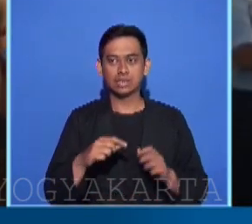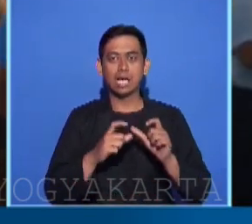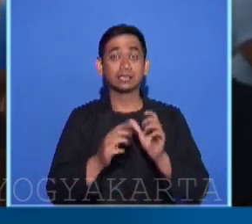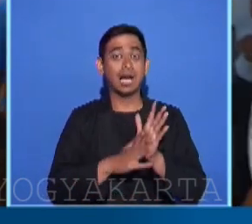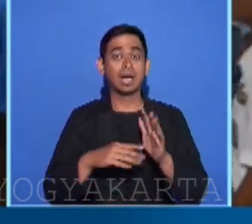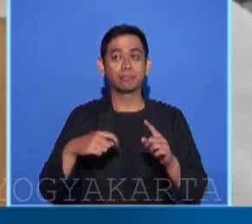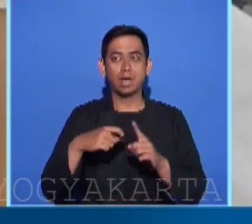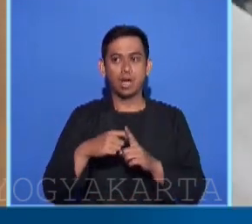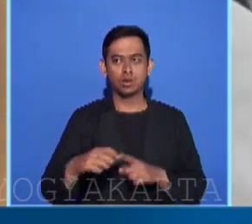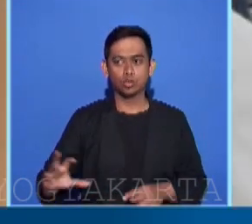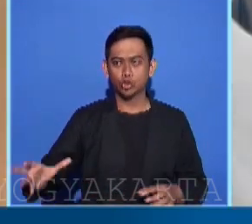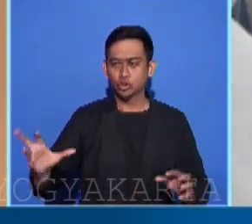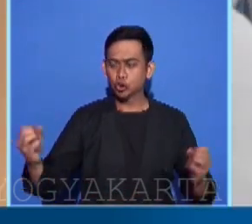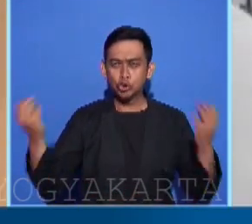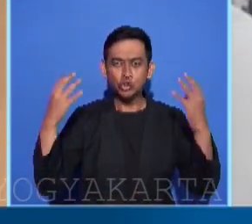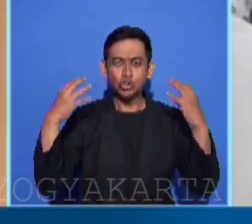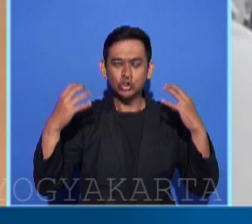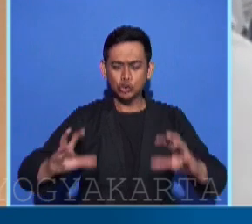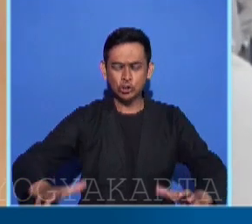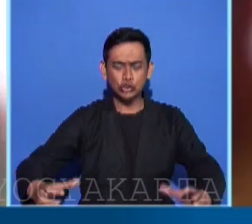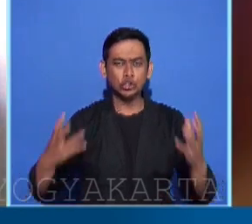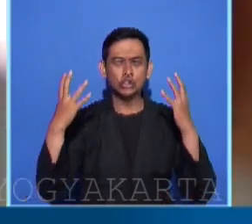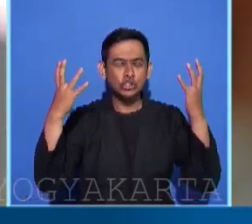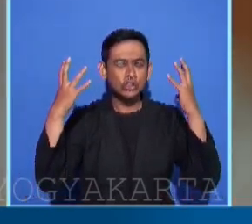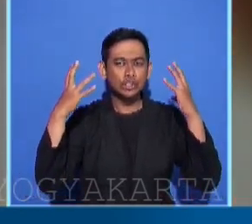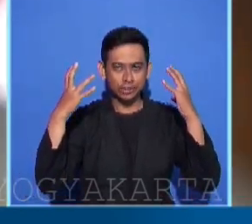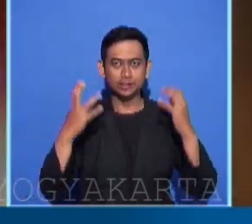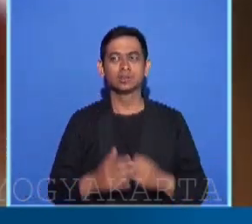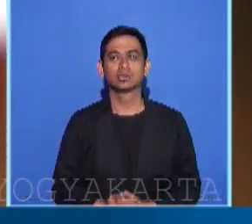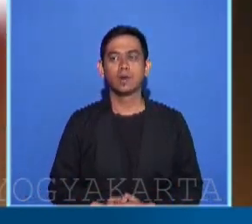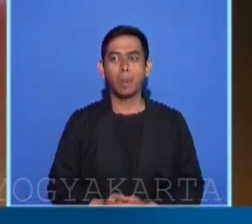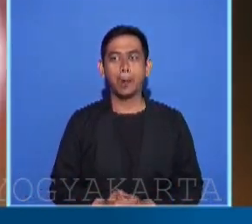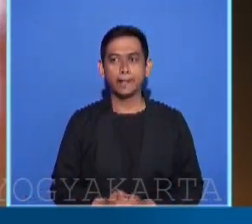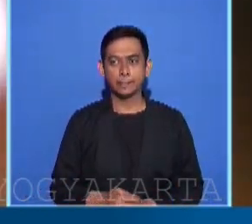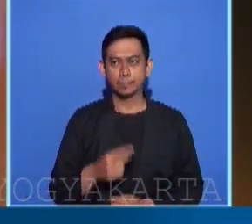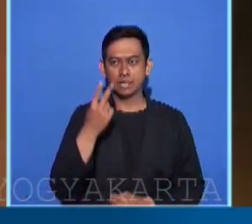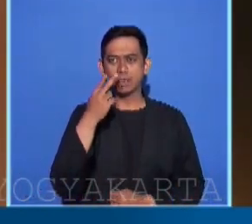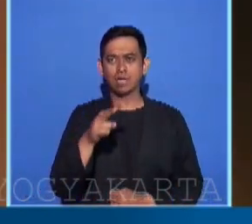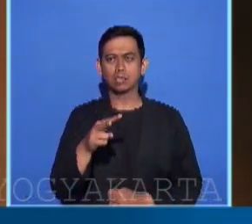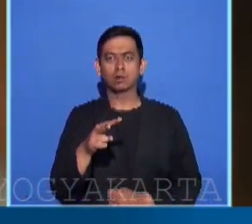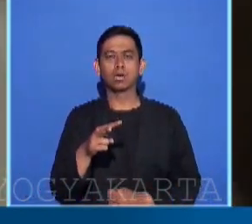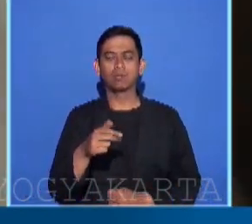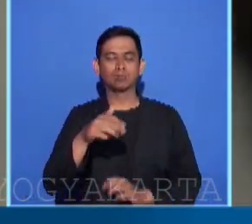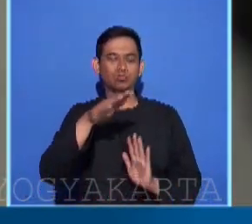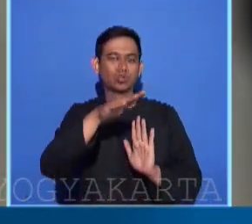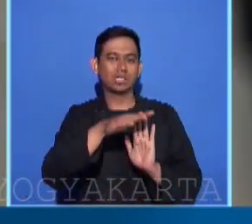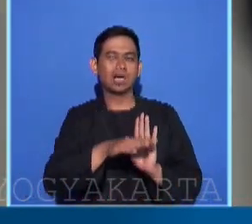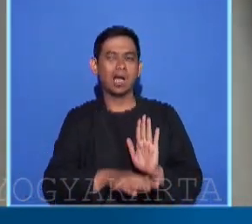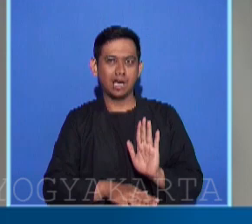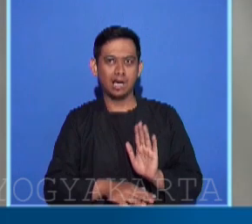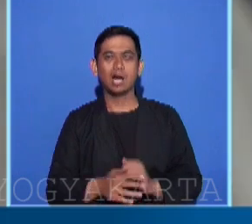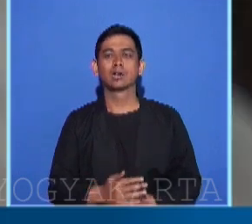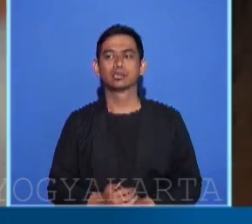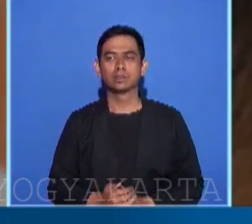100 desbel namun Perhatian Kepada masalah ini cenderung rendah pengamatan Komnas pgpk di SMK